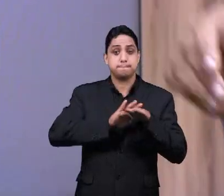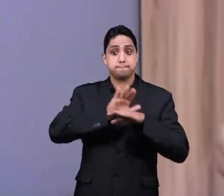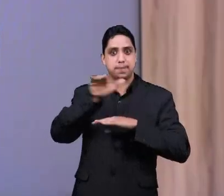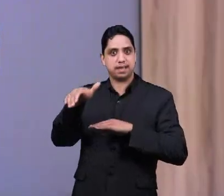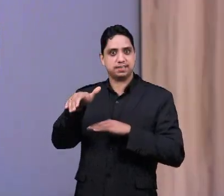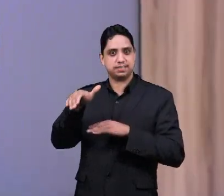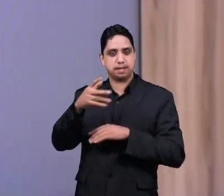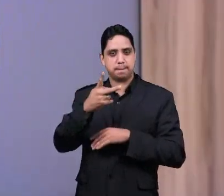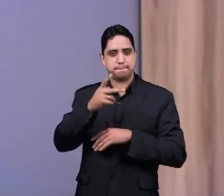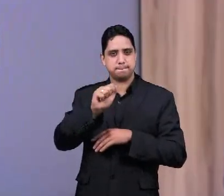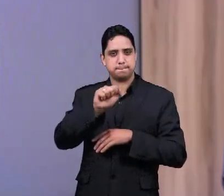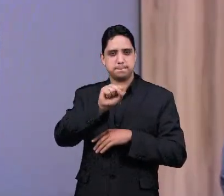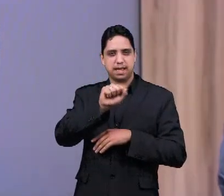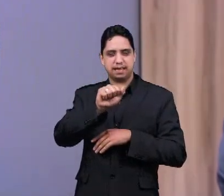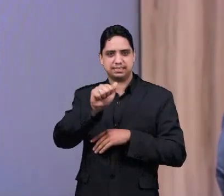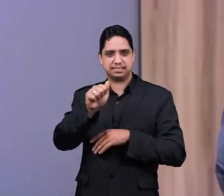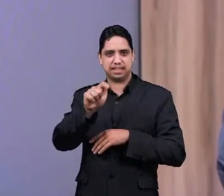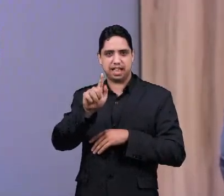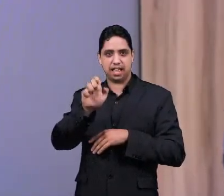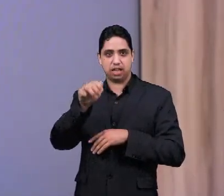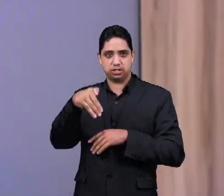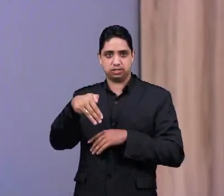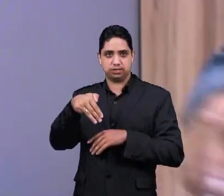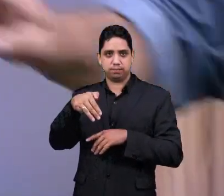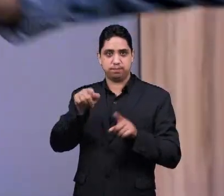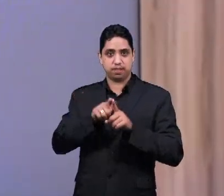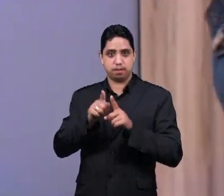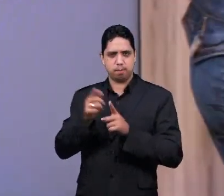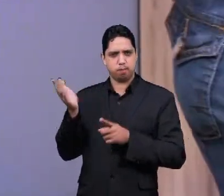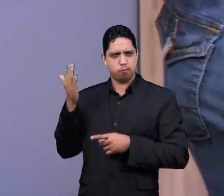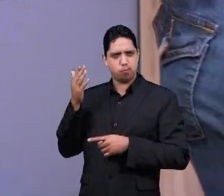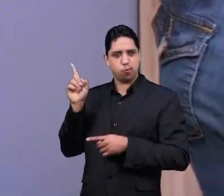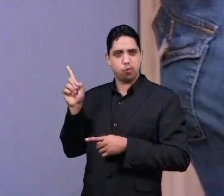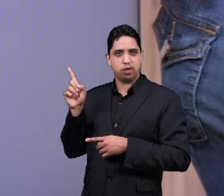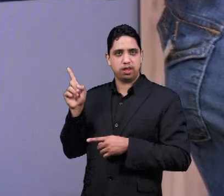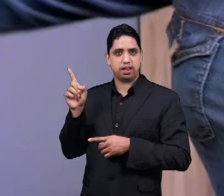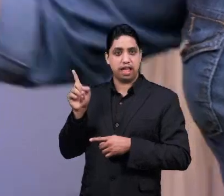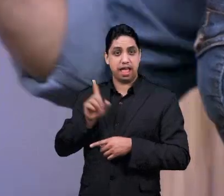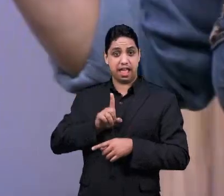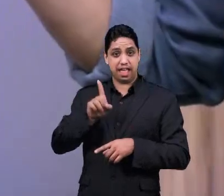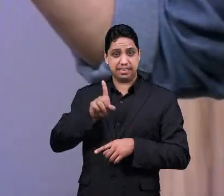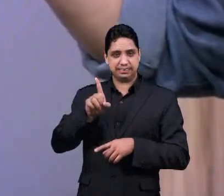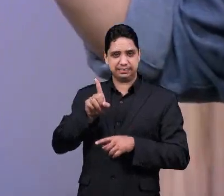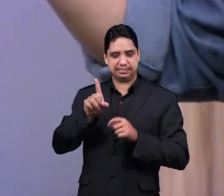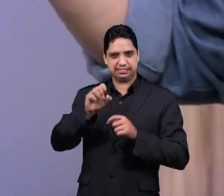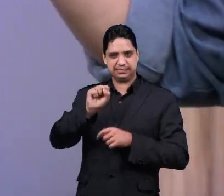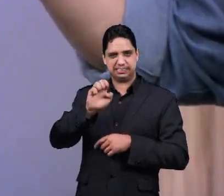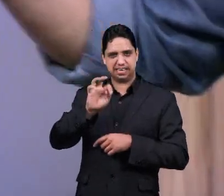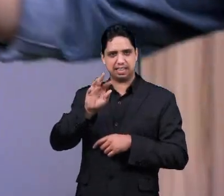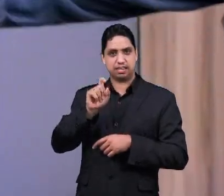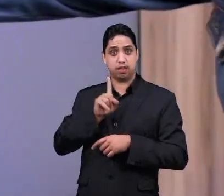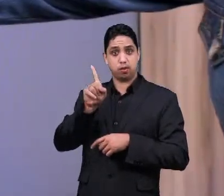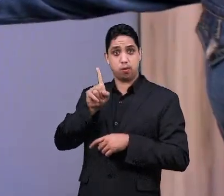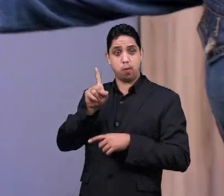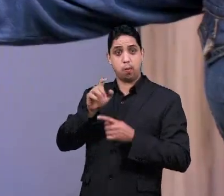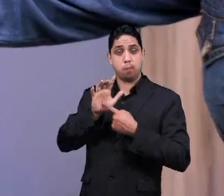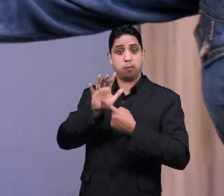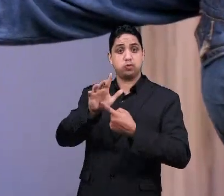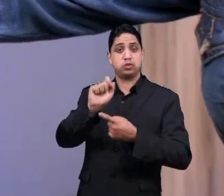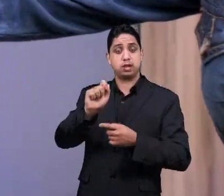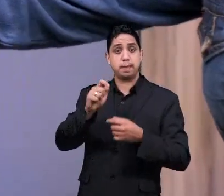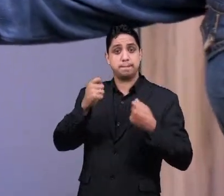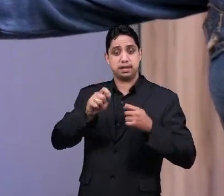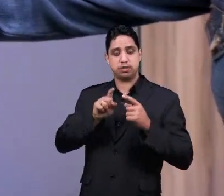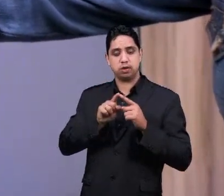Et aussi, dans la diapositive suivante, la flèche qui indique que